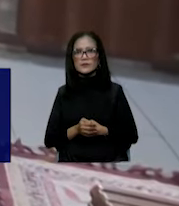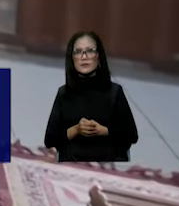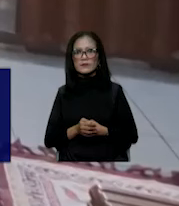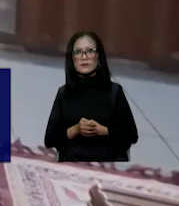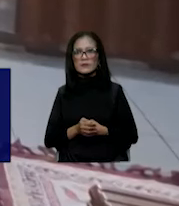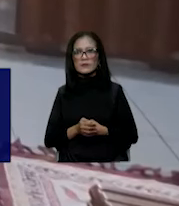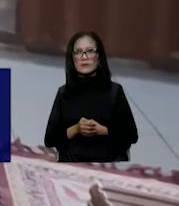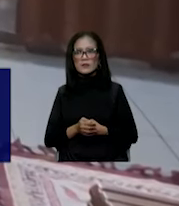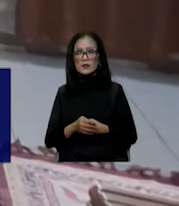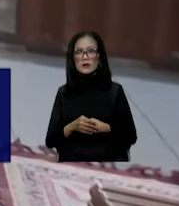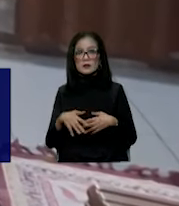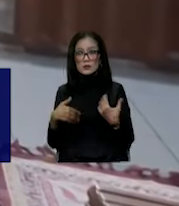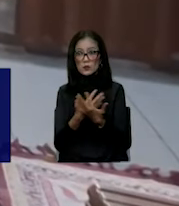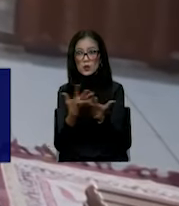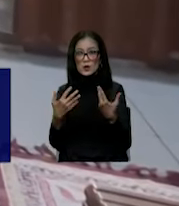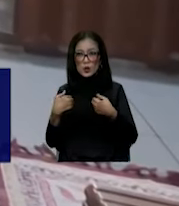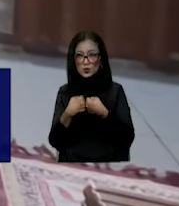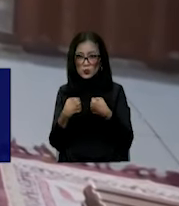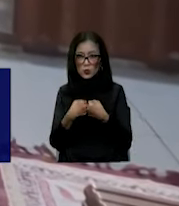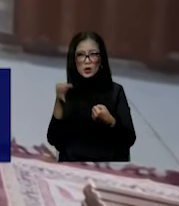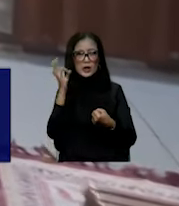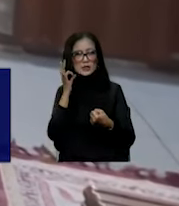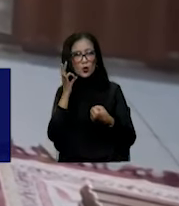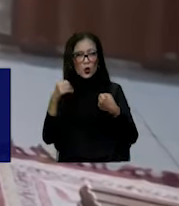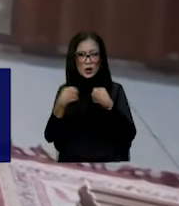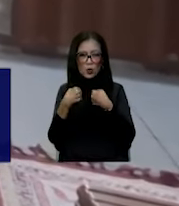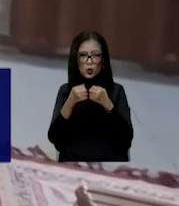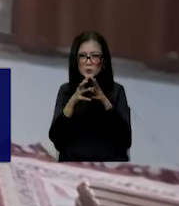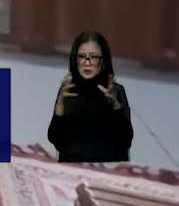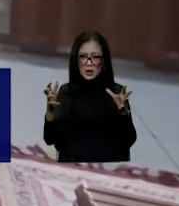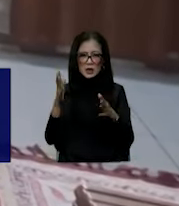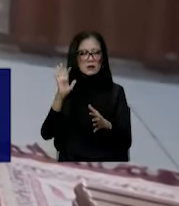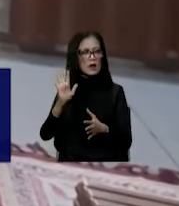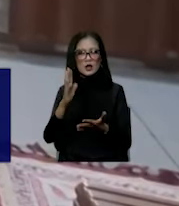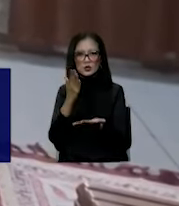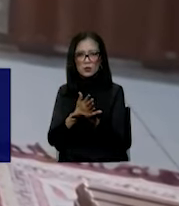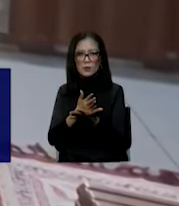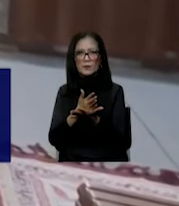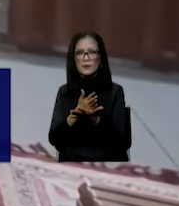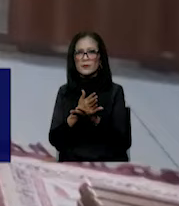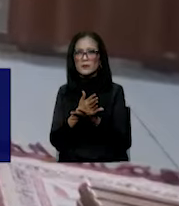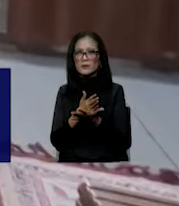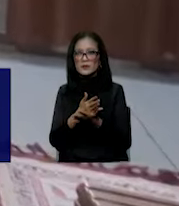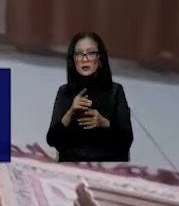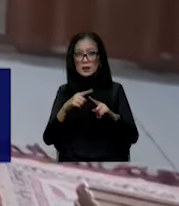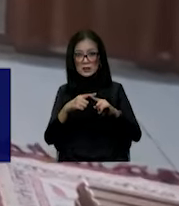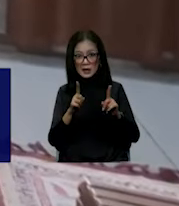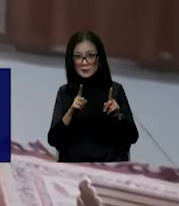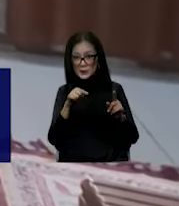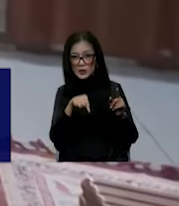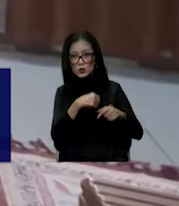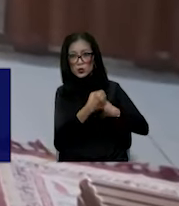resiko yang besar karena jumlah masa yang banyak. Tapi yang bersangkutan khawatir kalau